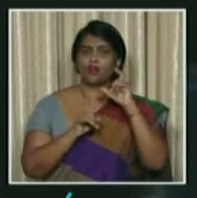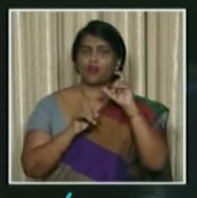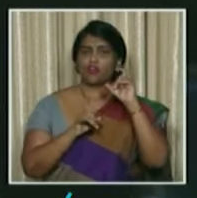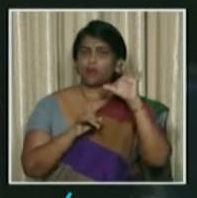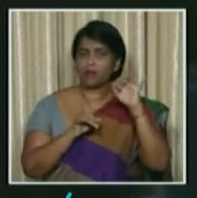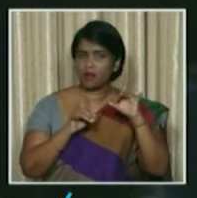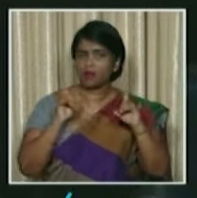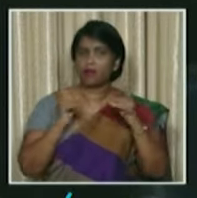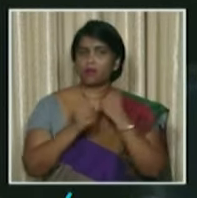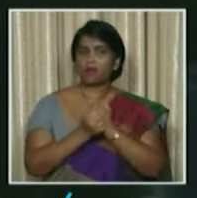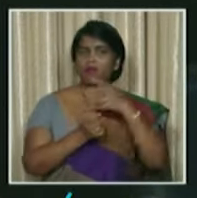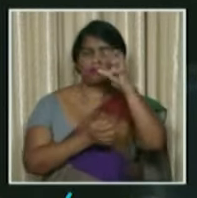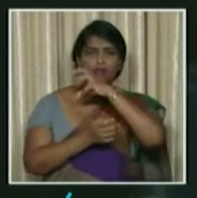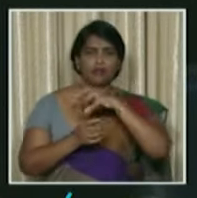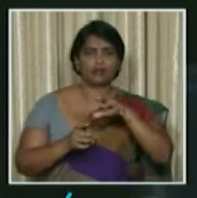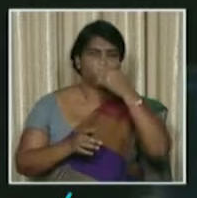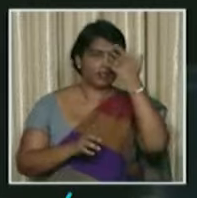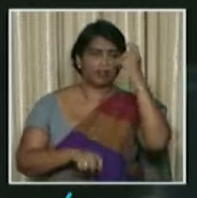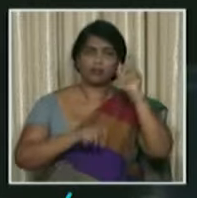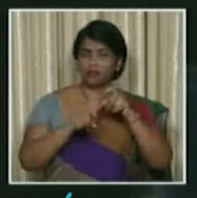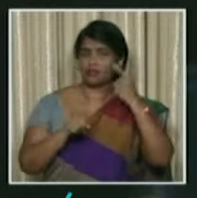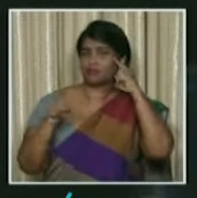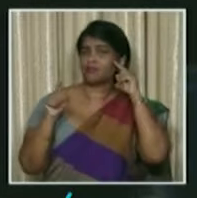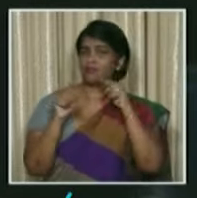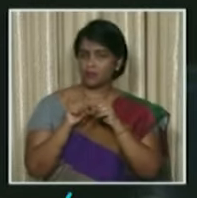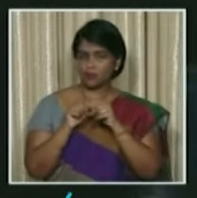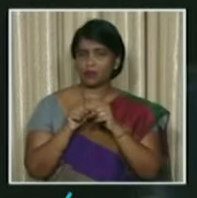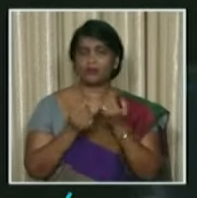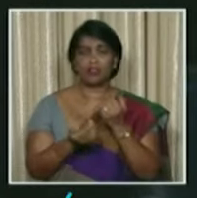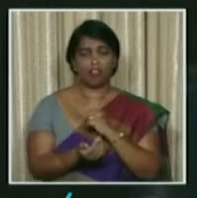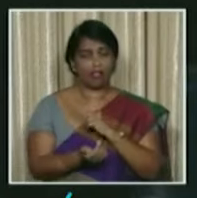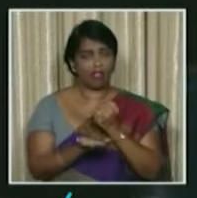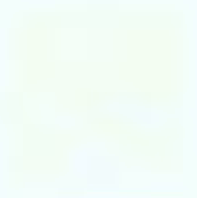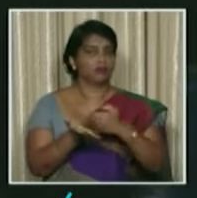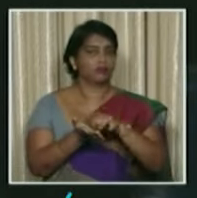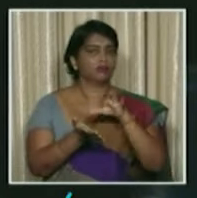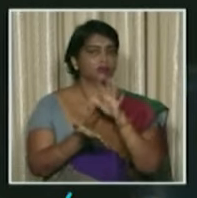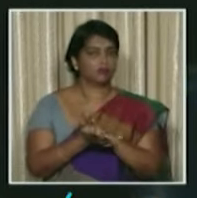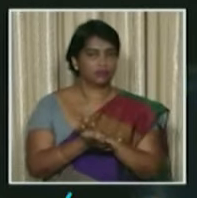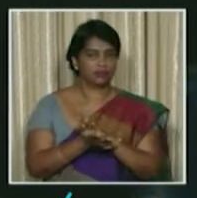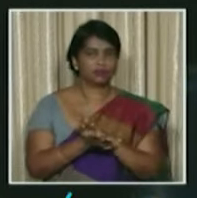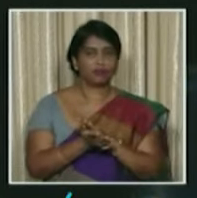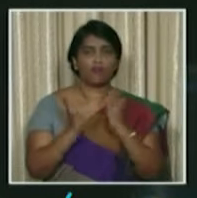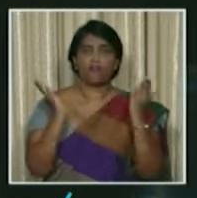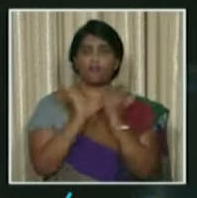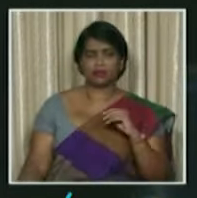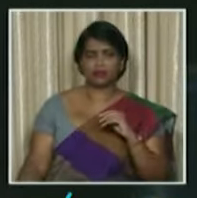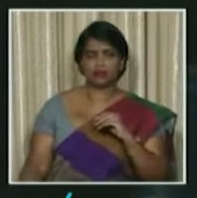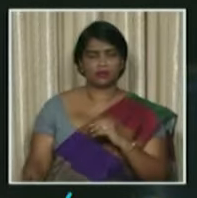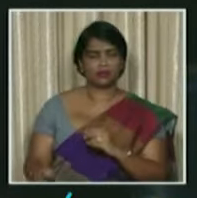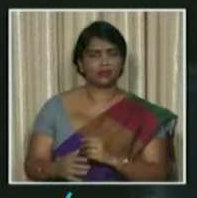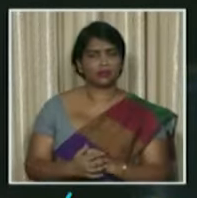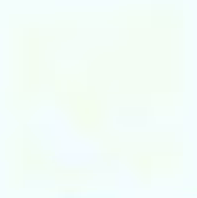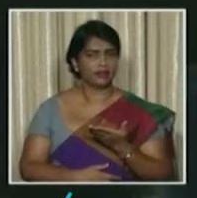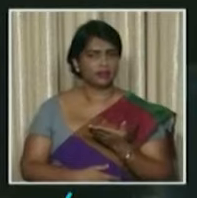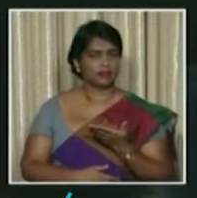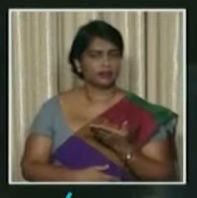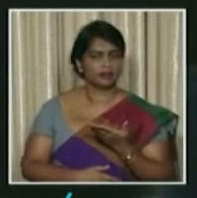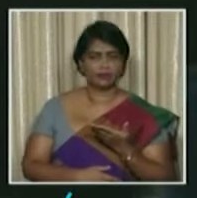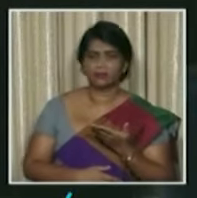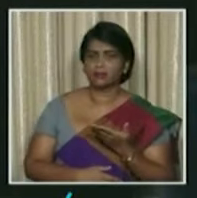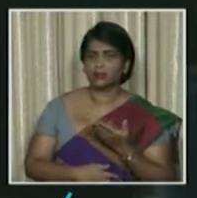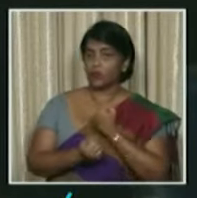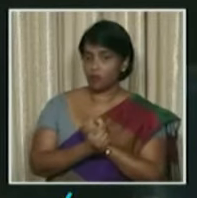මෝදර මේ පොලිස් වාසමල ජීවත් වෙන දෙමළ ජනයාව ඉලක කරගෙන නැවත පොලිස් ක්‍රියාපංච කිරීමක් සිදු වෙනවා ෆෝරම් දෙන්නේ ඔක්කොම සිංහල වාසයෙන් විතරයි එයි මේ කරන්නේ මේක මේ